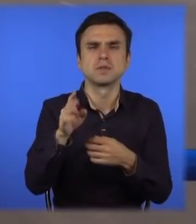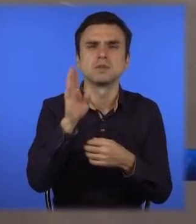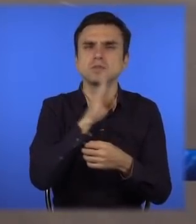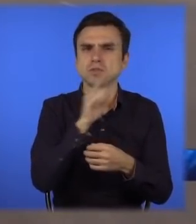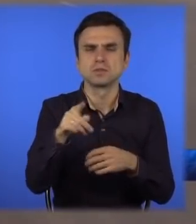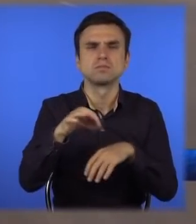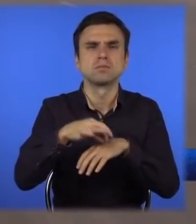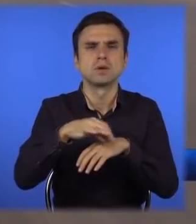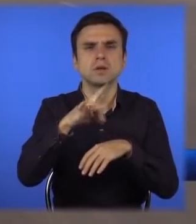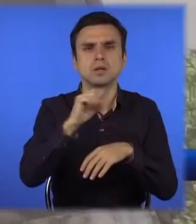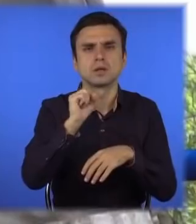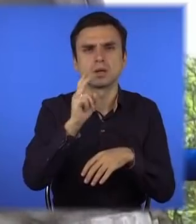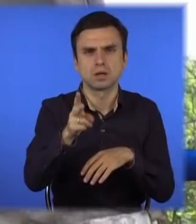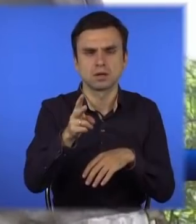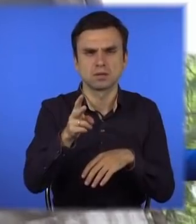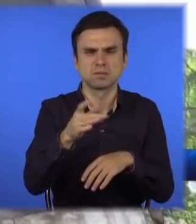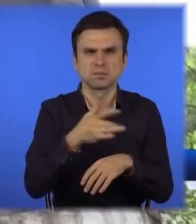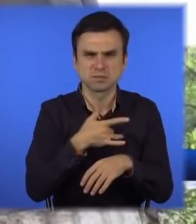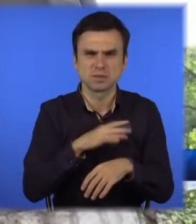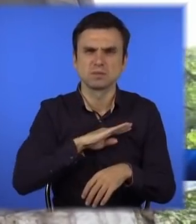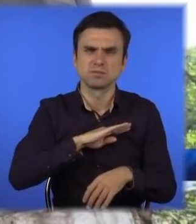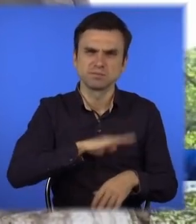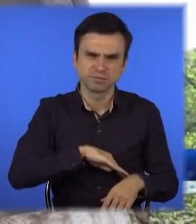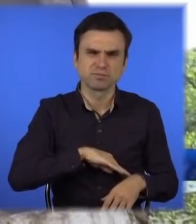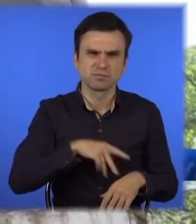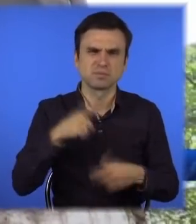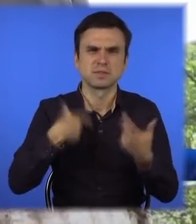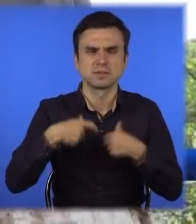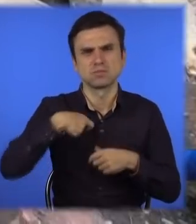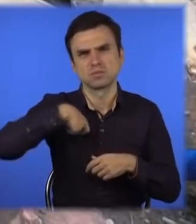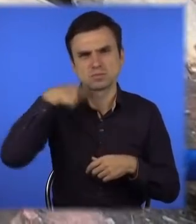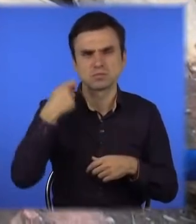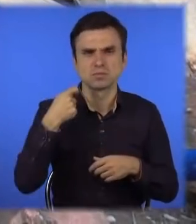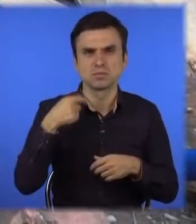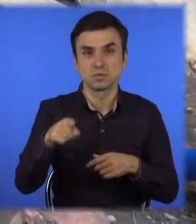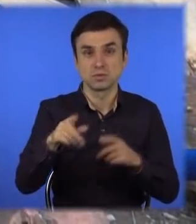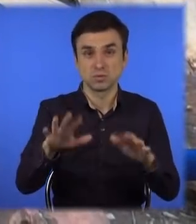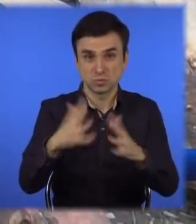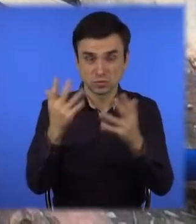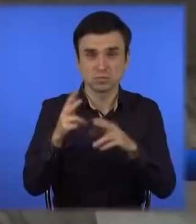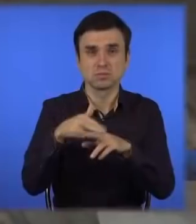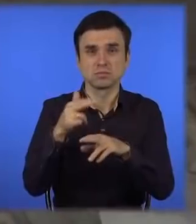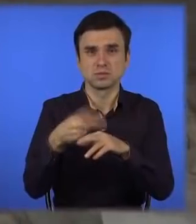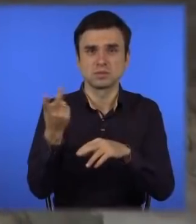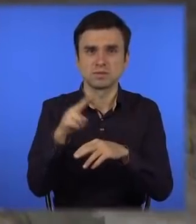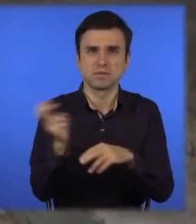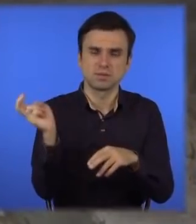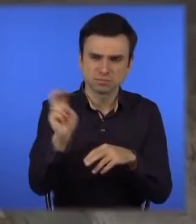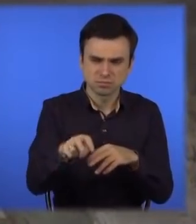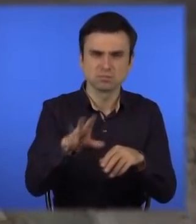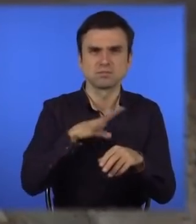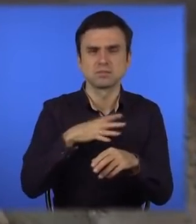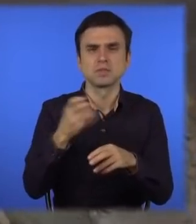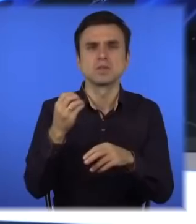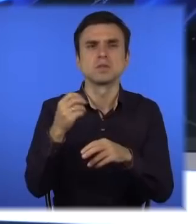громадський туалет та сквер з лавками – все й одразу чи зовсім нічого. Ганна Штонда, Роберт Сіваков, Перший міський.